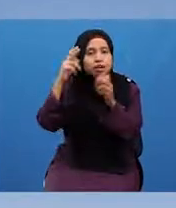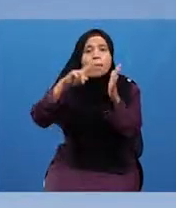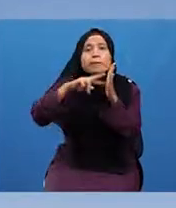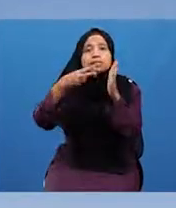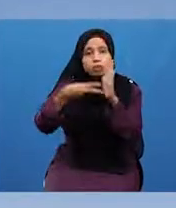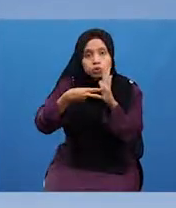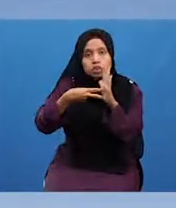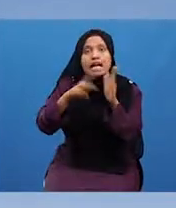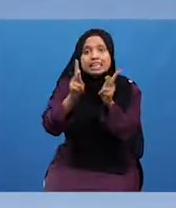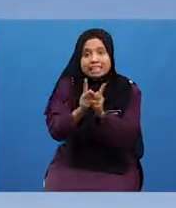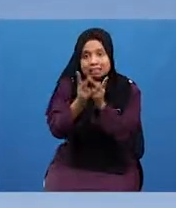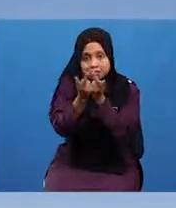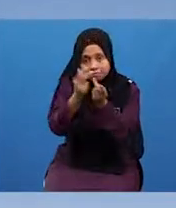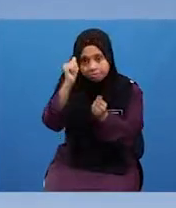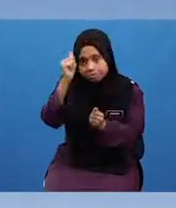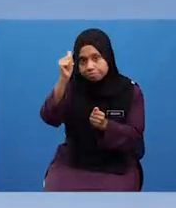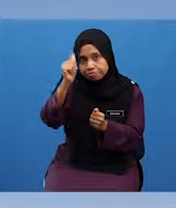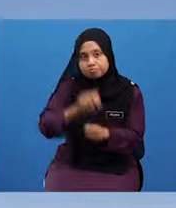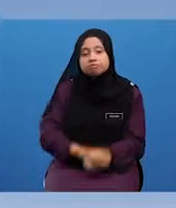maksud kitab Allah.